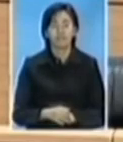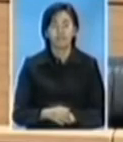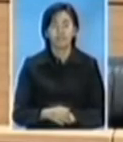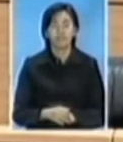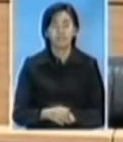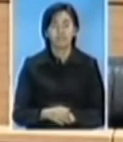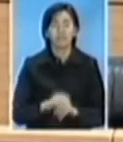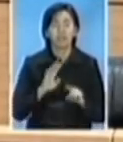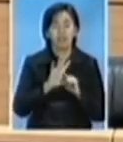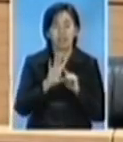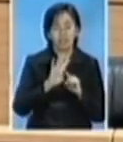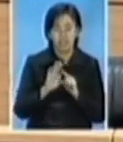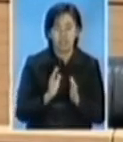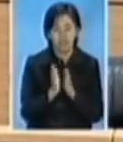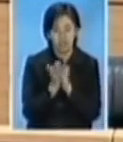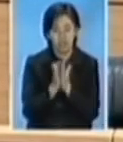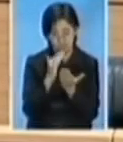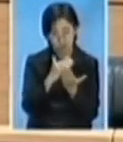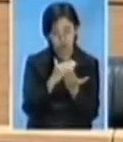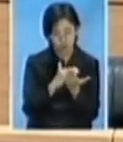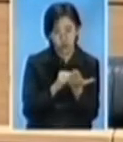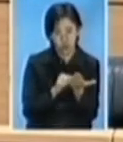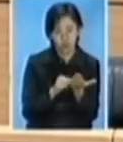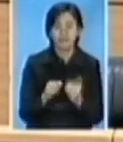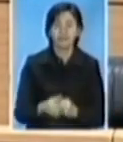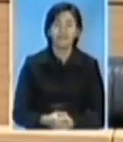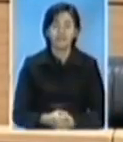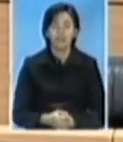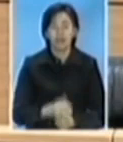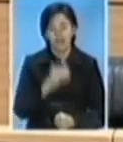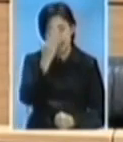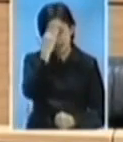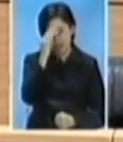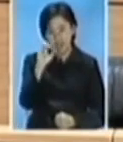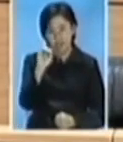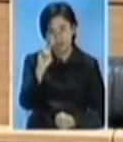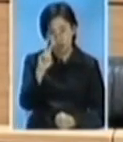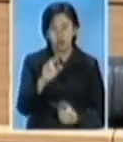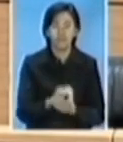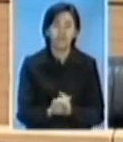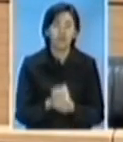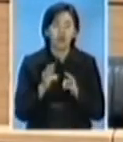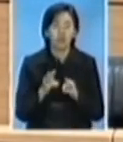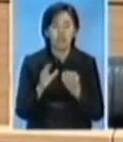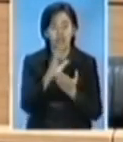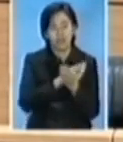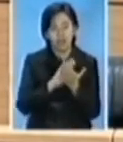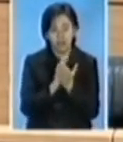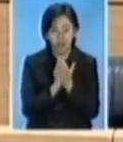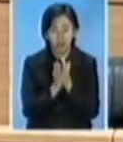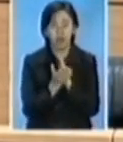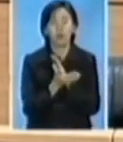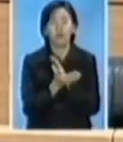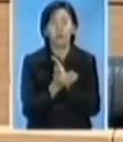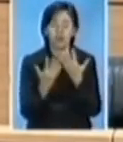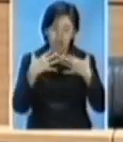อันนี้อยู่ในหนังสือของท่านนะครับหน้าที่52แนวคิดปฏิรูปประเทศสะท้อนการ